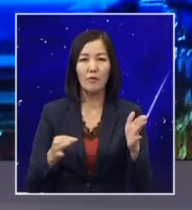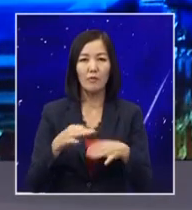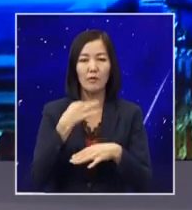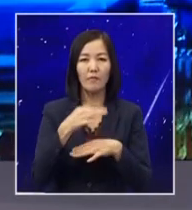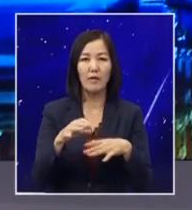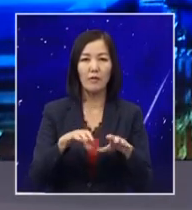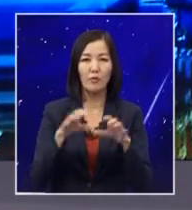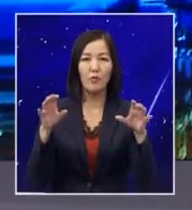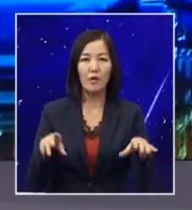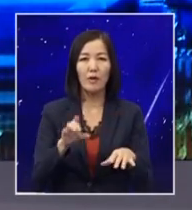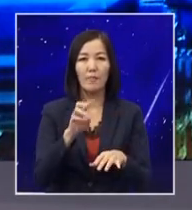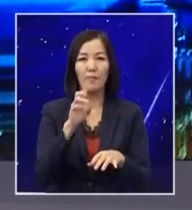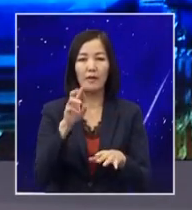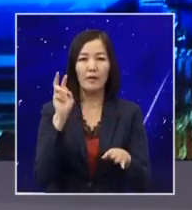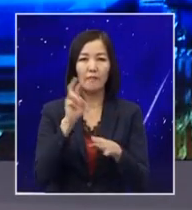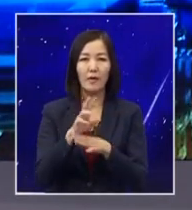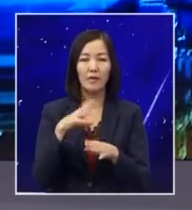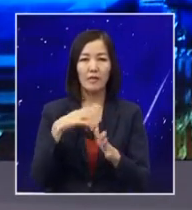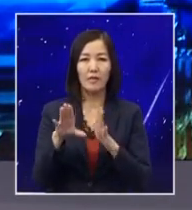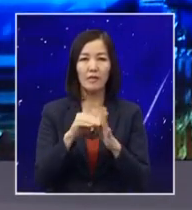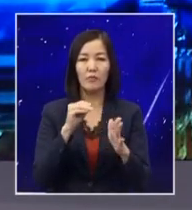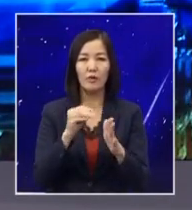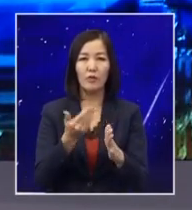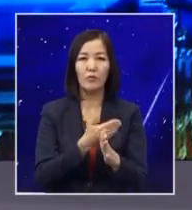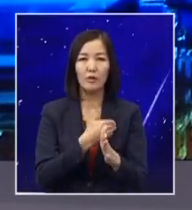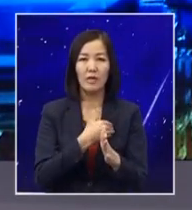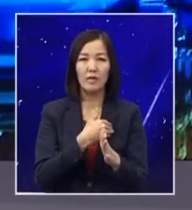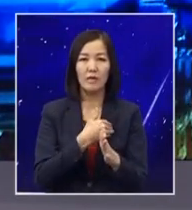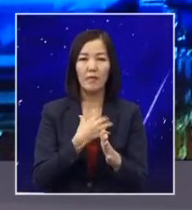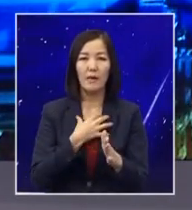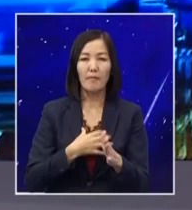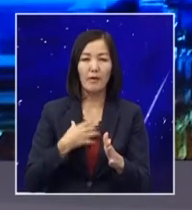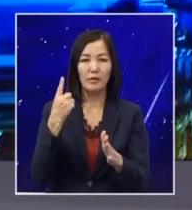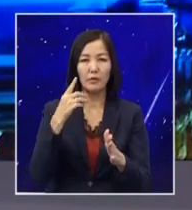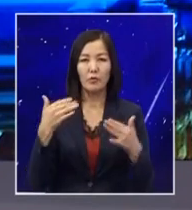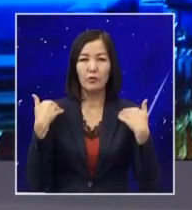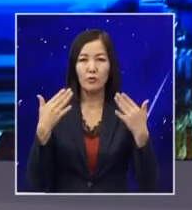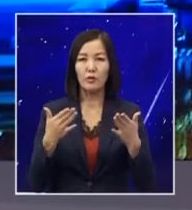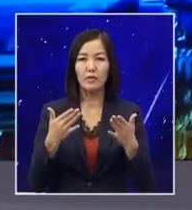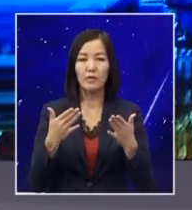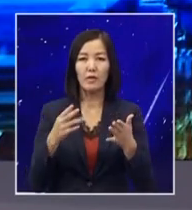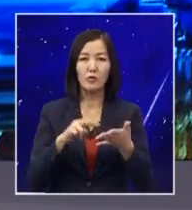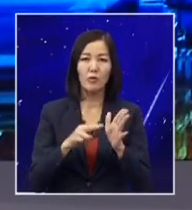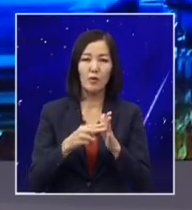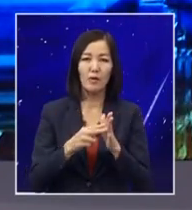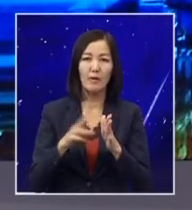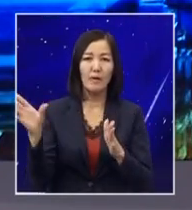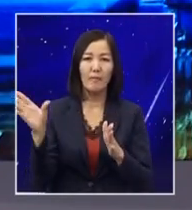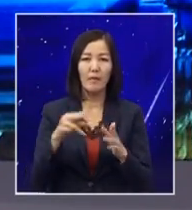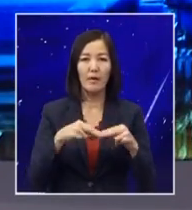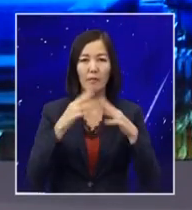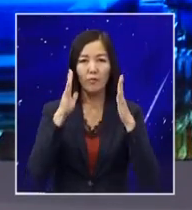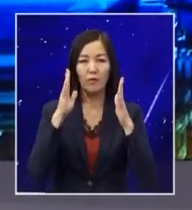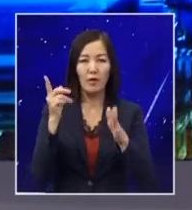төрағасы Амандық Баталов арнайы барды. Депутат мандатынан үміткерлер тарапынан маңызды ұсыныстар, ұстанымдар бар жоғына құлақ